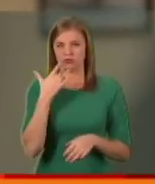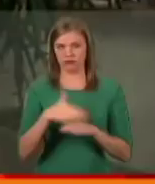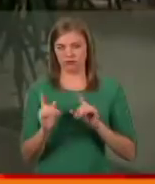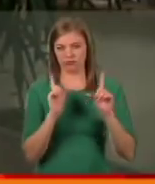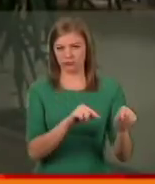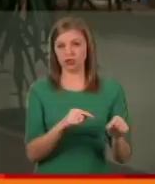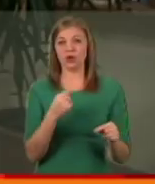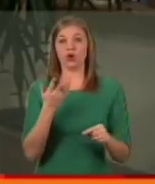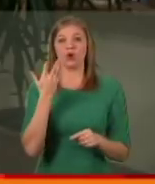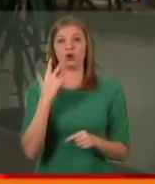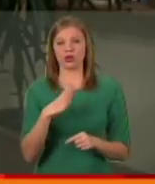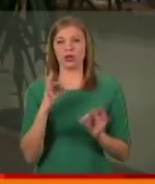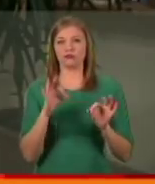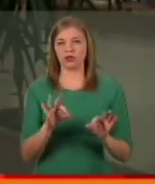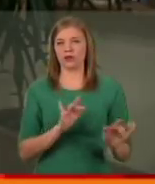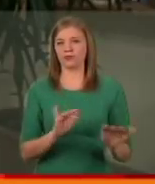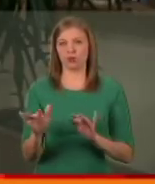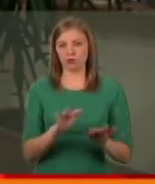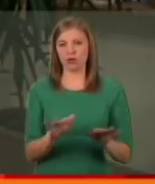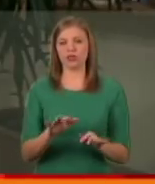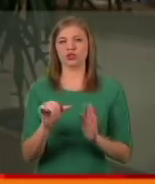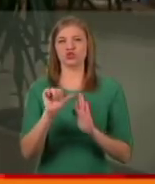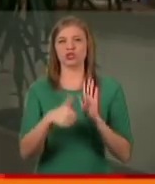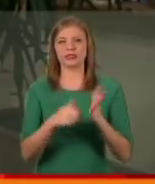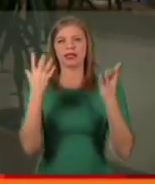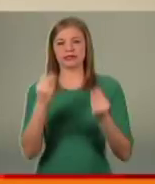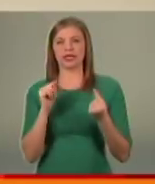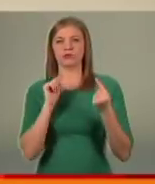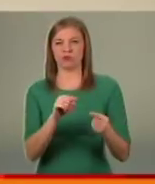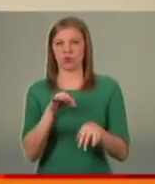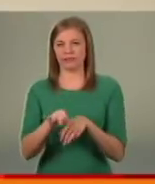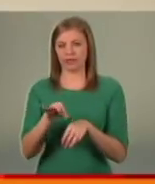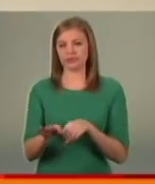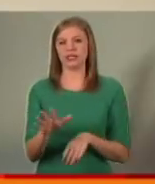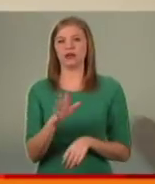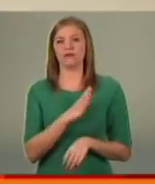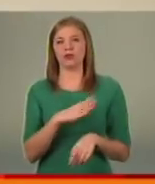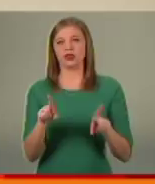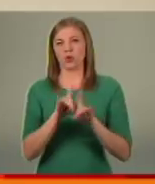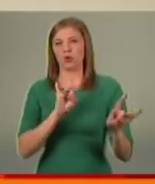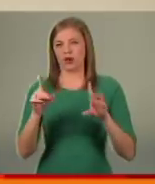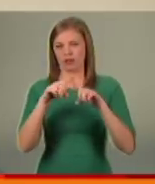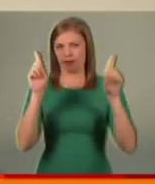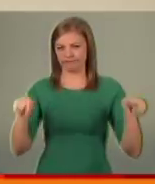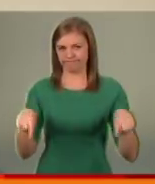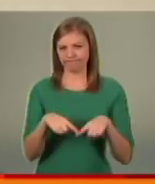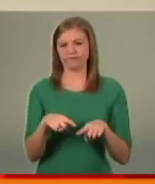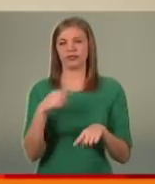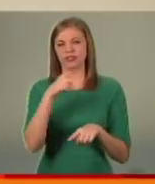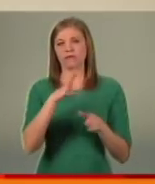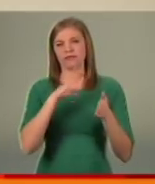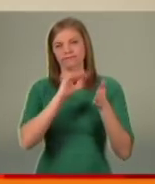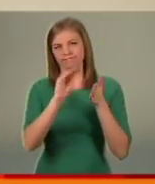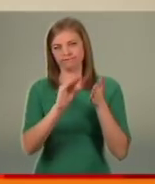океан. Якраз проходила кампанія «16 днів проти насилля». Був такий рекламний щит великий, і на ньому